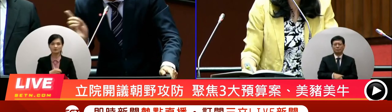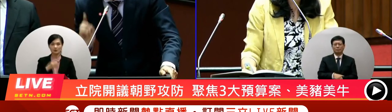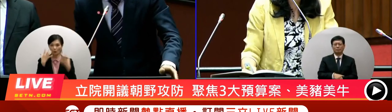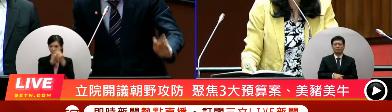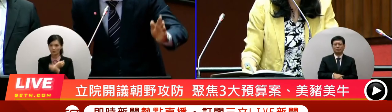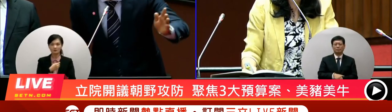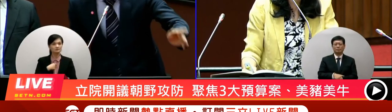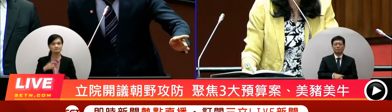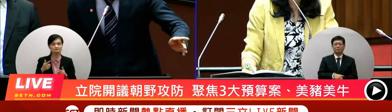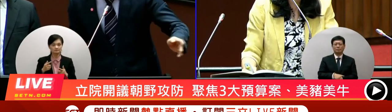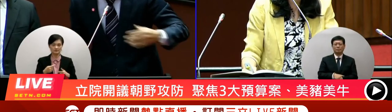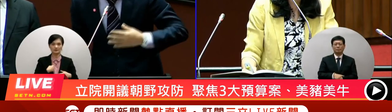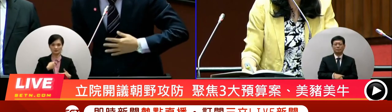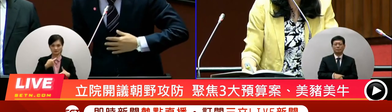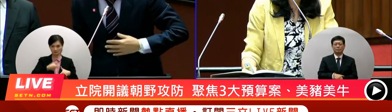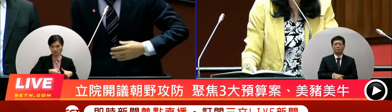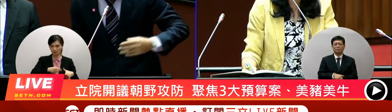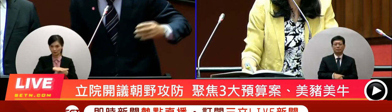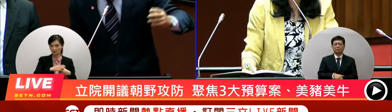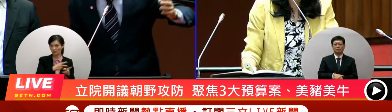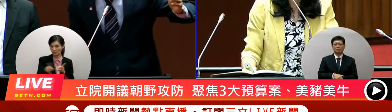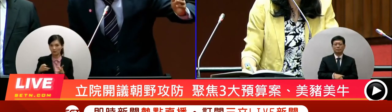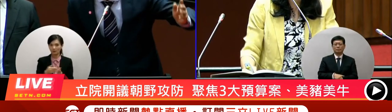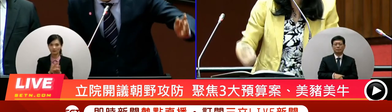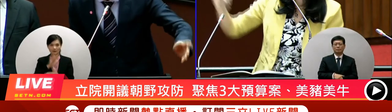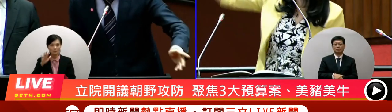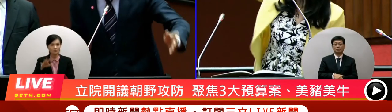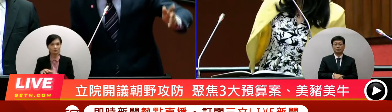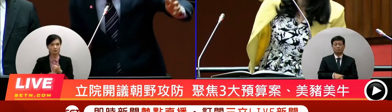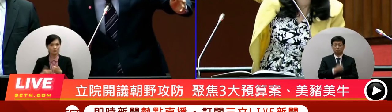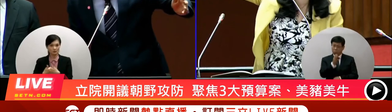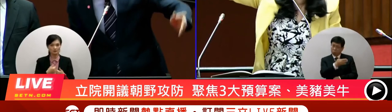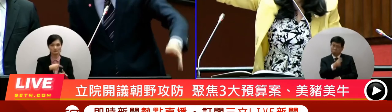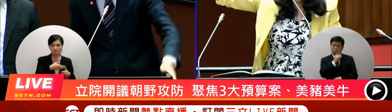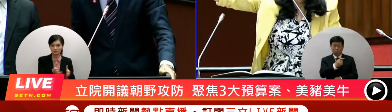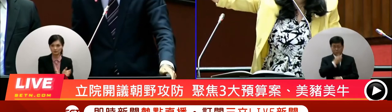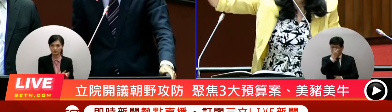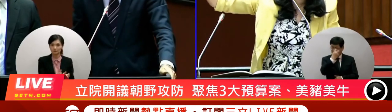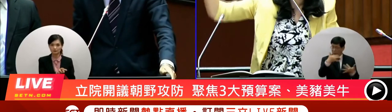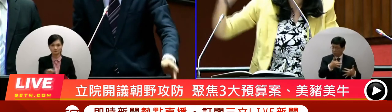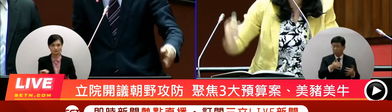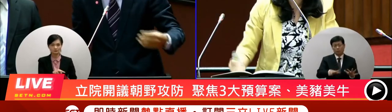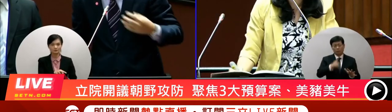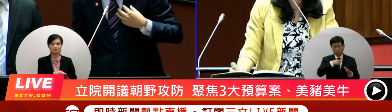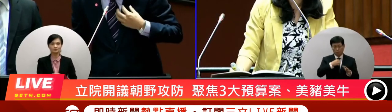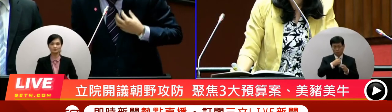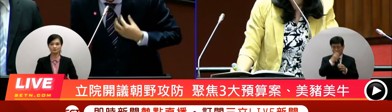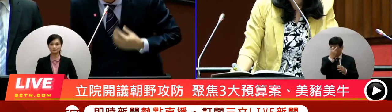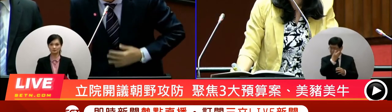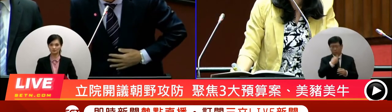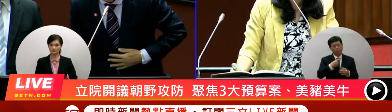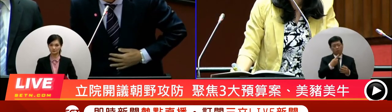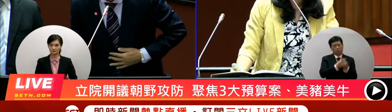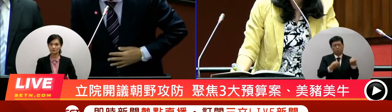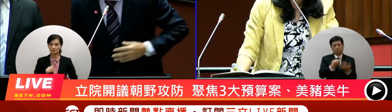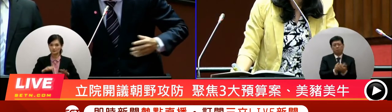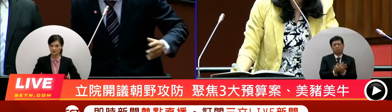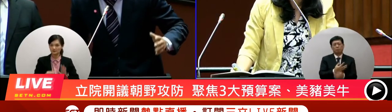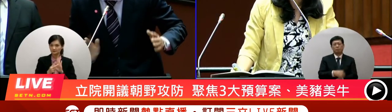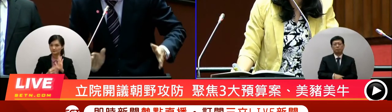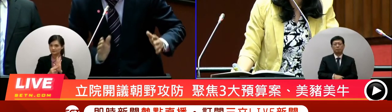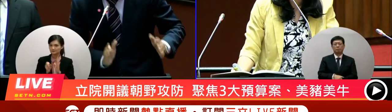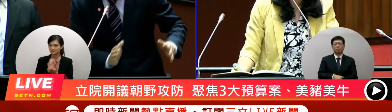教育部那个公文发下去以后，农委会跟教育部已经跟所有的食材业者， 没有，左边这个是稽查的问题啊，那你稽查处数就不足嘛。 我现在是跟您